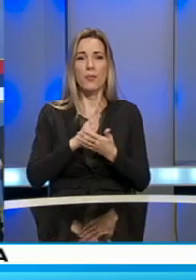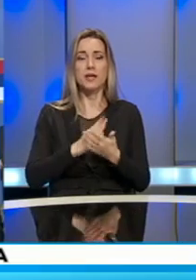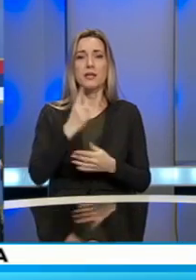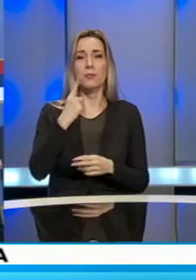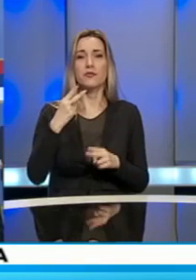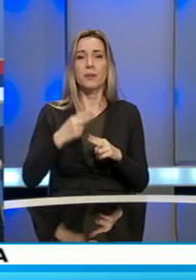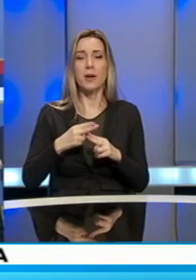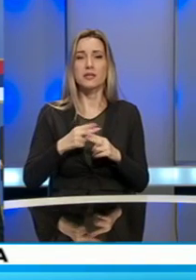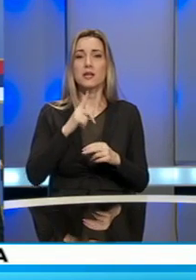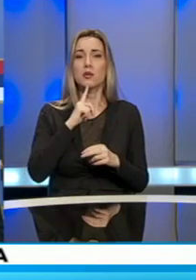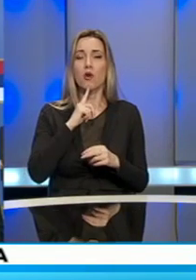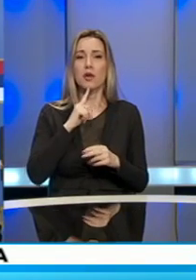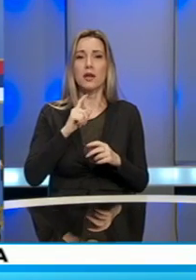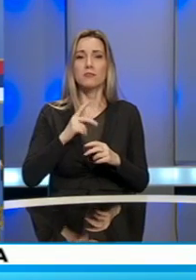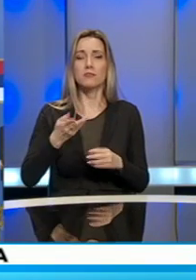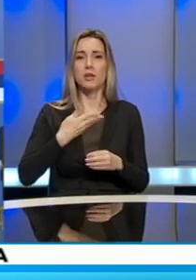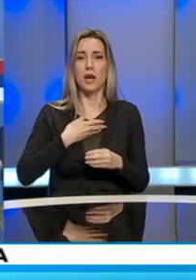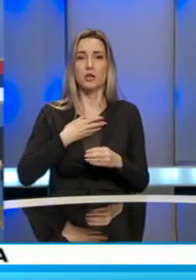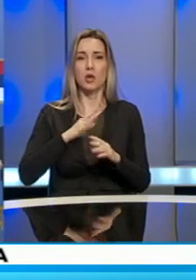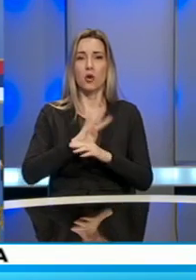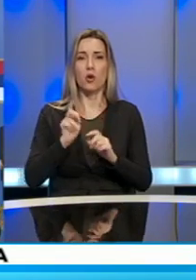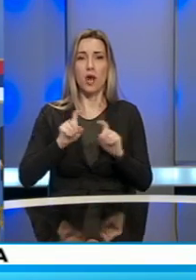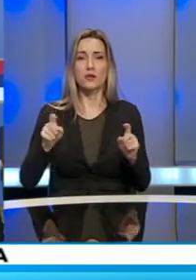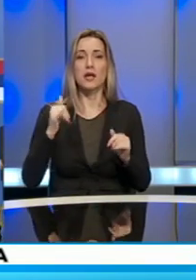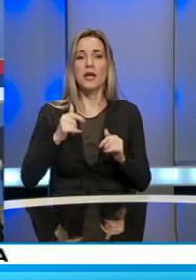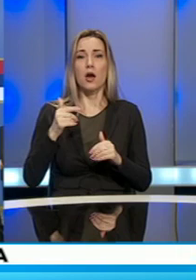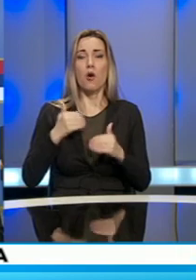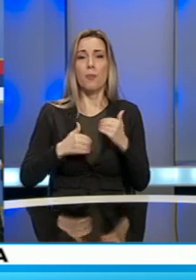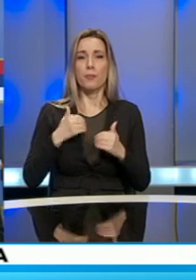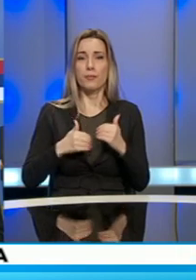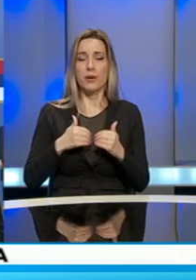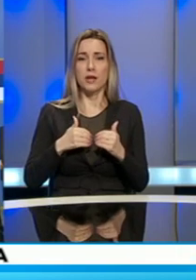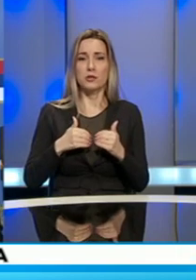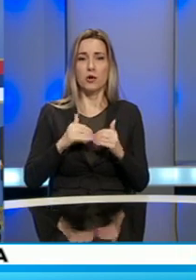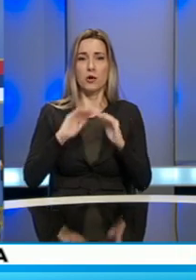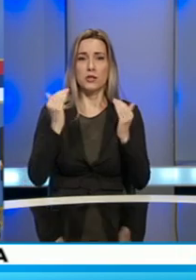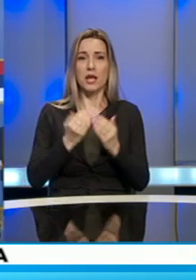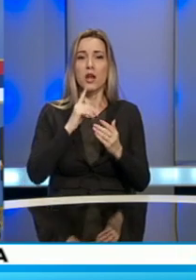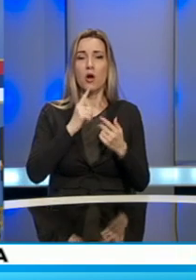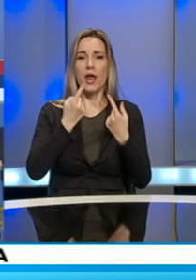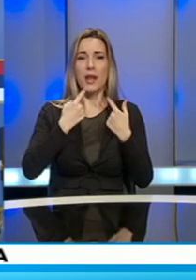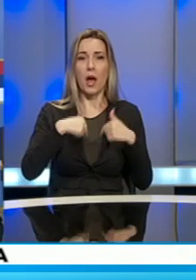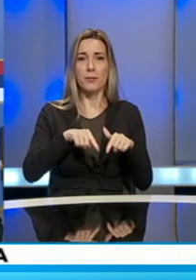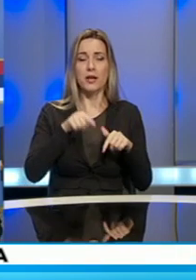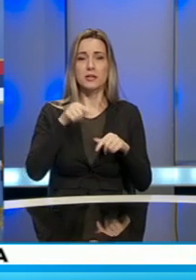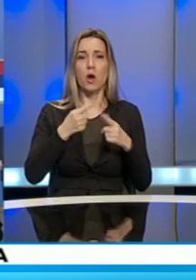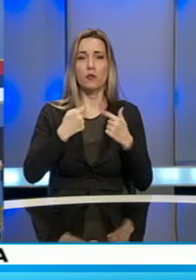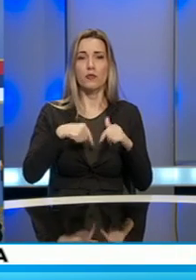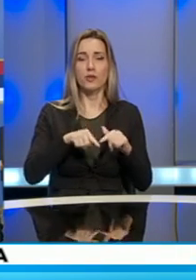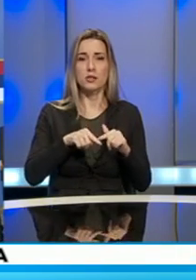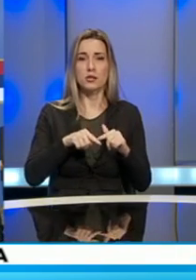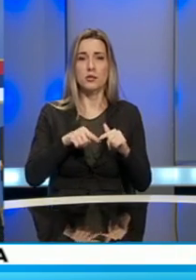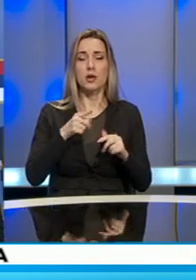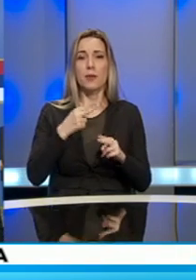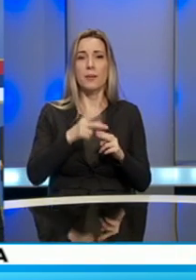prvi pacijent koji je zaražen koronavirusom upravo u operacionoj sali koja je namijenjena za ovu vrstu namjene, odnosno